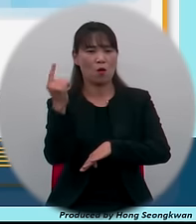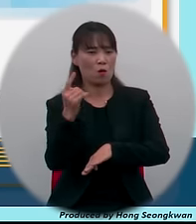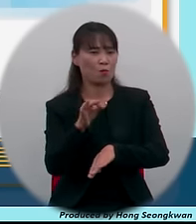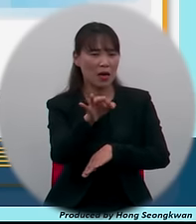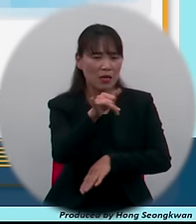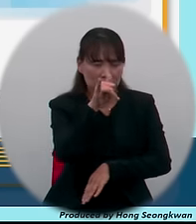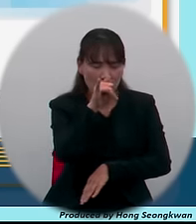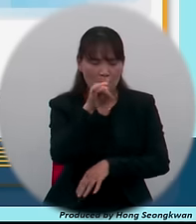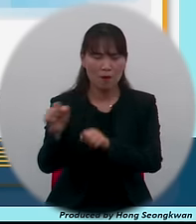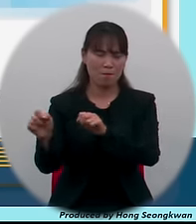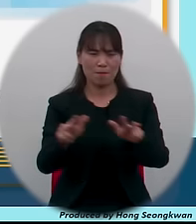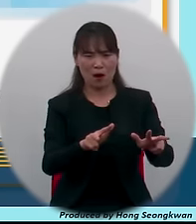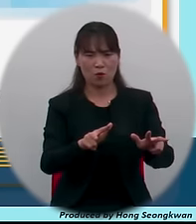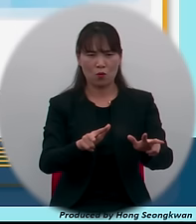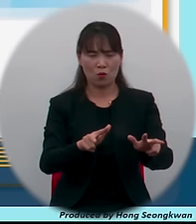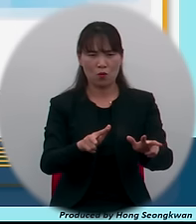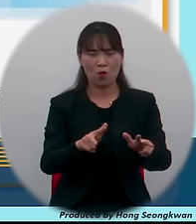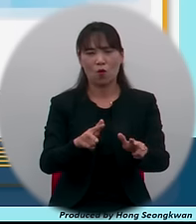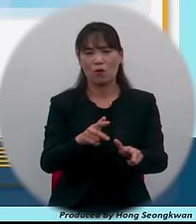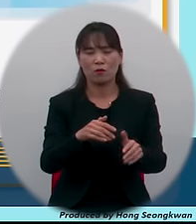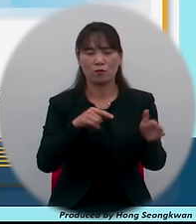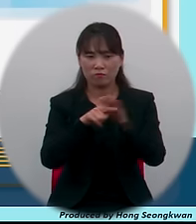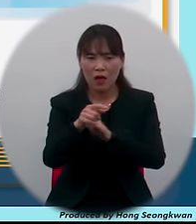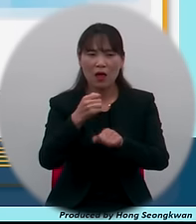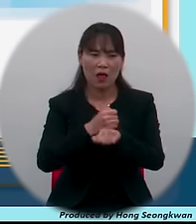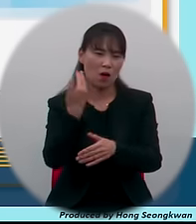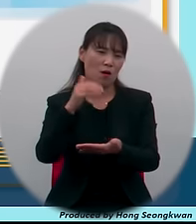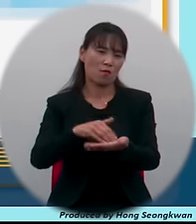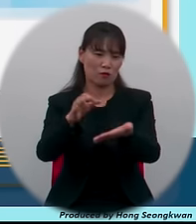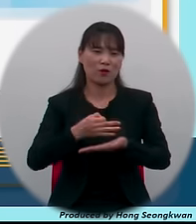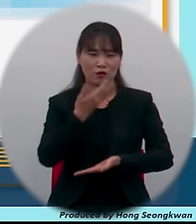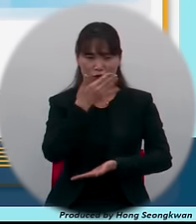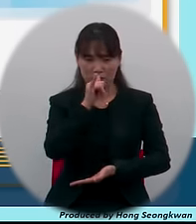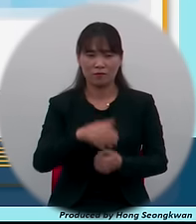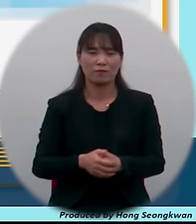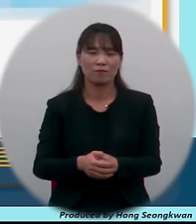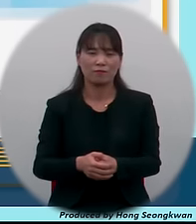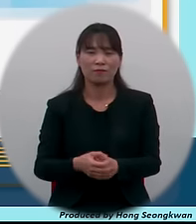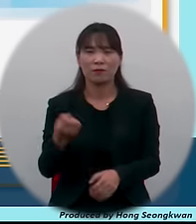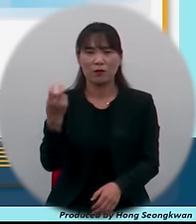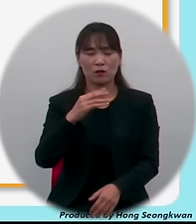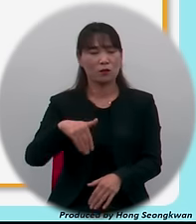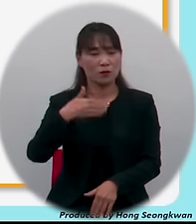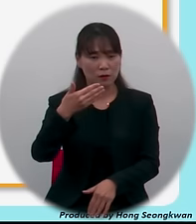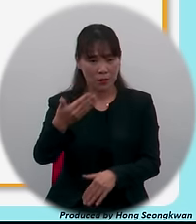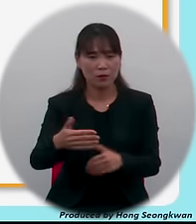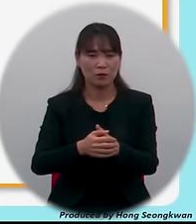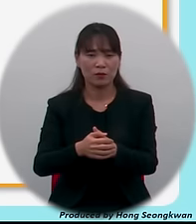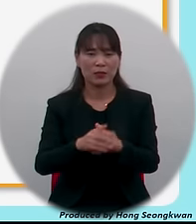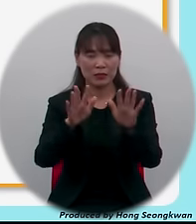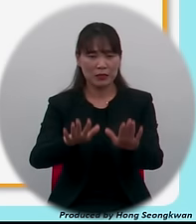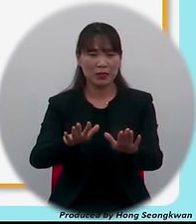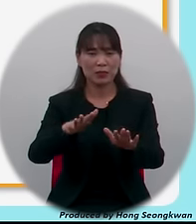과금 사실을 알고 난 후에 최대한 빨리 좀 조치를 하시는게 환불 받을 확률을 높일 수 있다라는 거 기억하셔야 되겠습니다